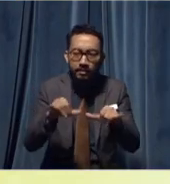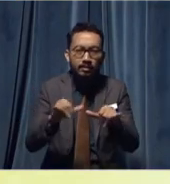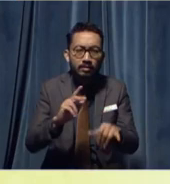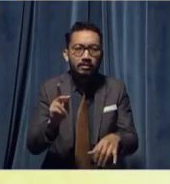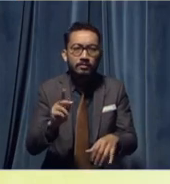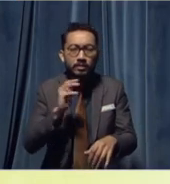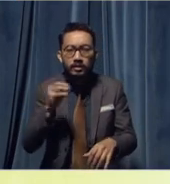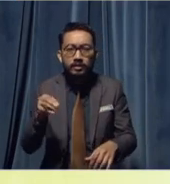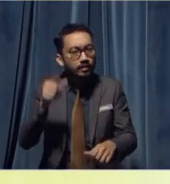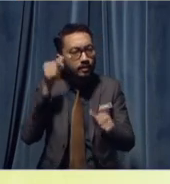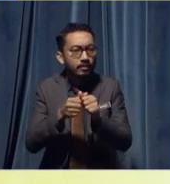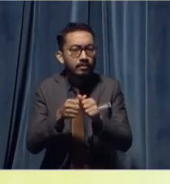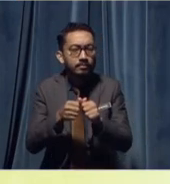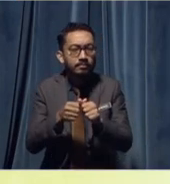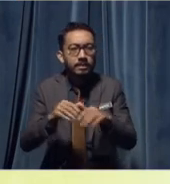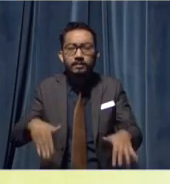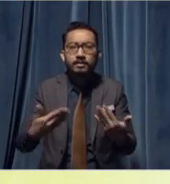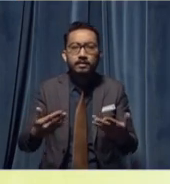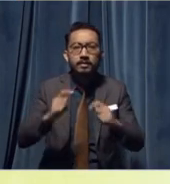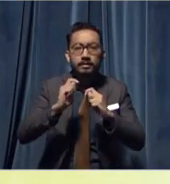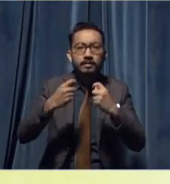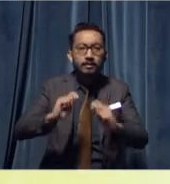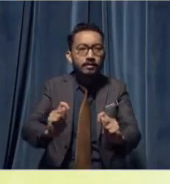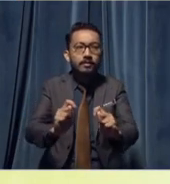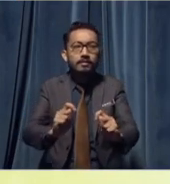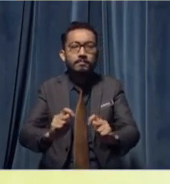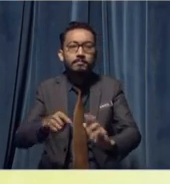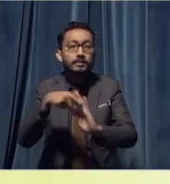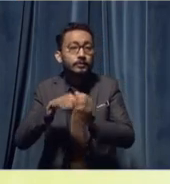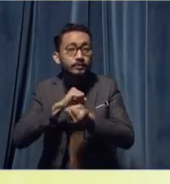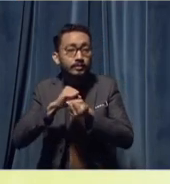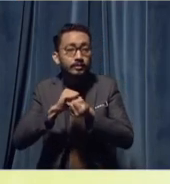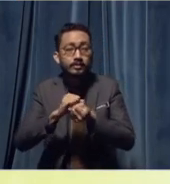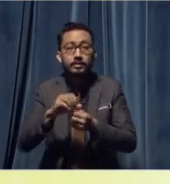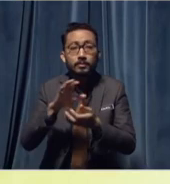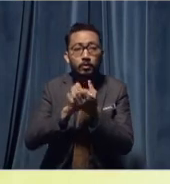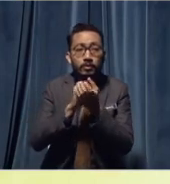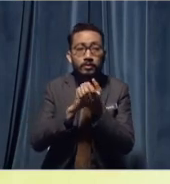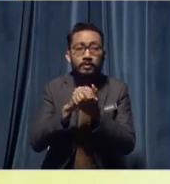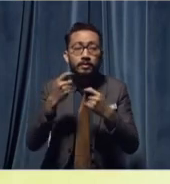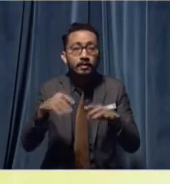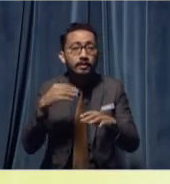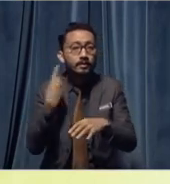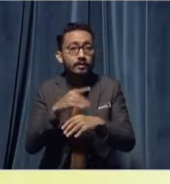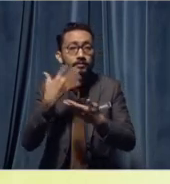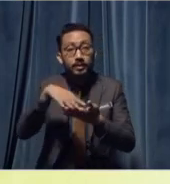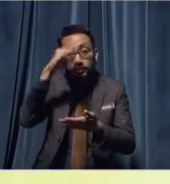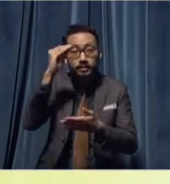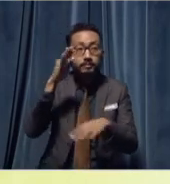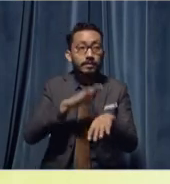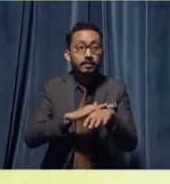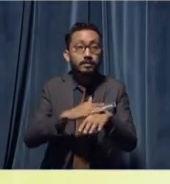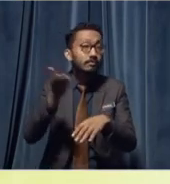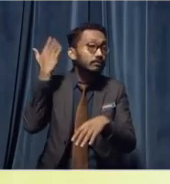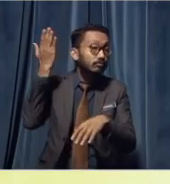Masihkah murid-murid ingat bagaimana tindakan pencucian sabun yang telah kita pelajari pada